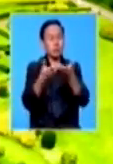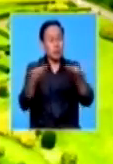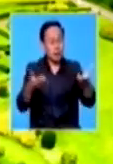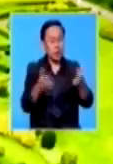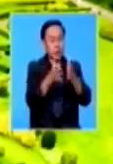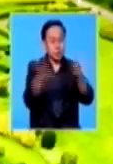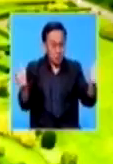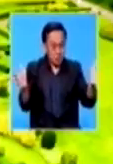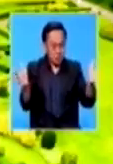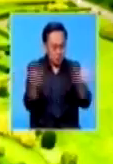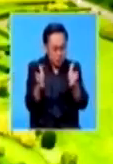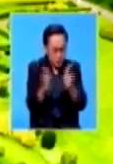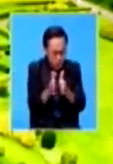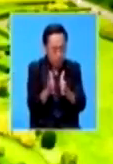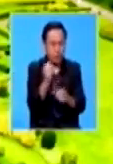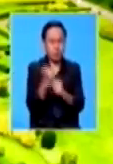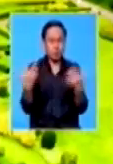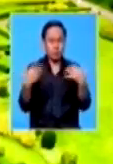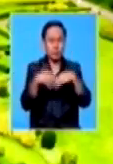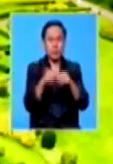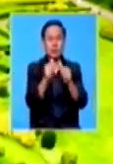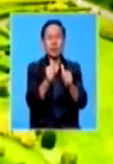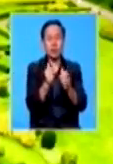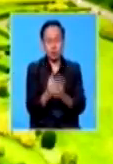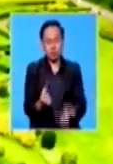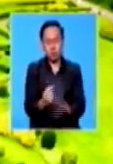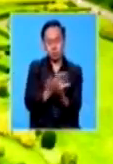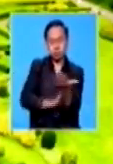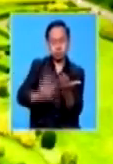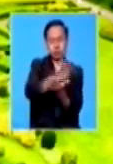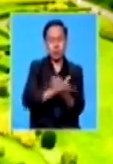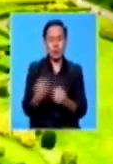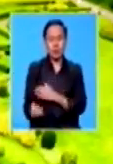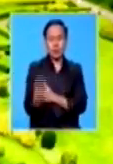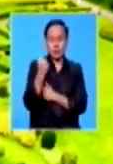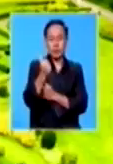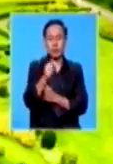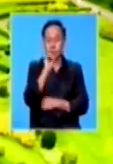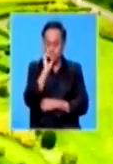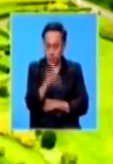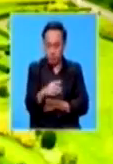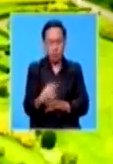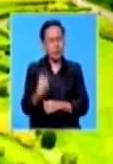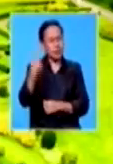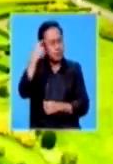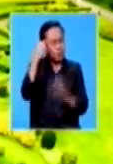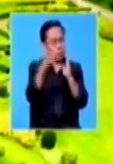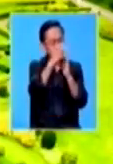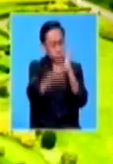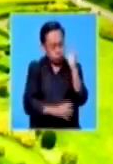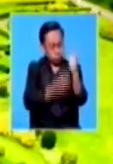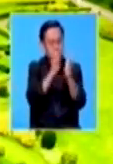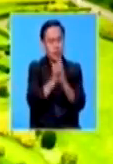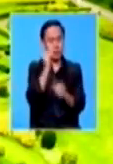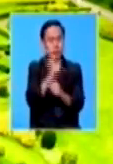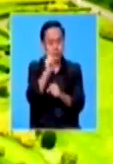ะมันก็จะเสริมกันไปเป็นพื้นที่ให้ได้แล้วแต่ภูมิภาคก็จะเข้มแข็งนะครับอย่างผมมีนโยบายไปแล้วว่าทำยังไงทุกภูมิภาคจะเข้มแข็งได้ก็ต้องไปดู